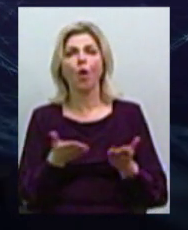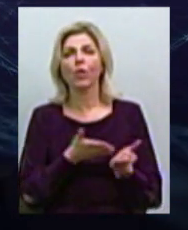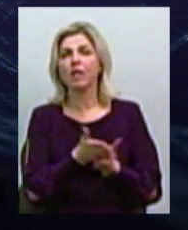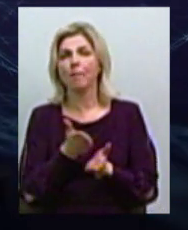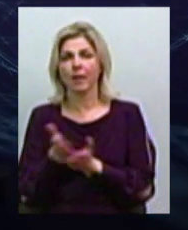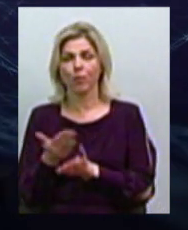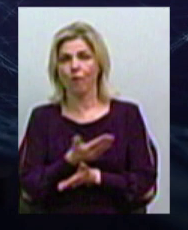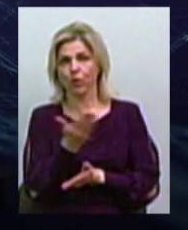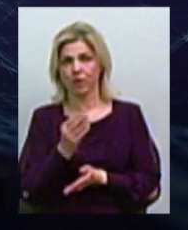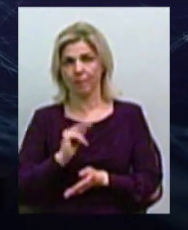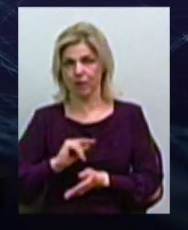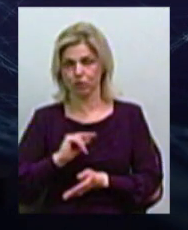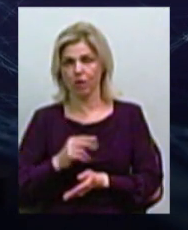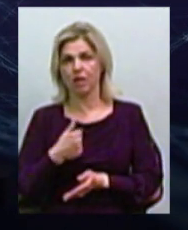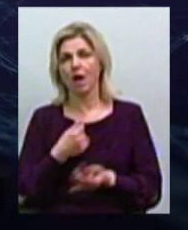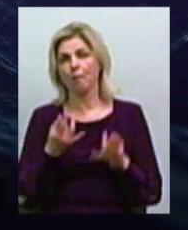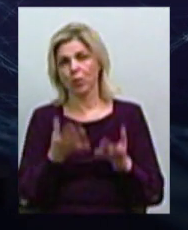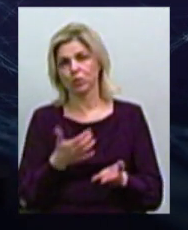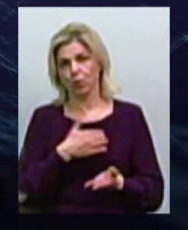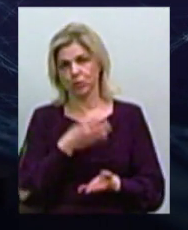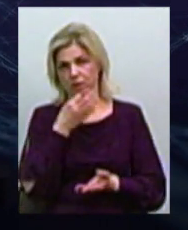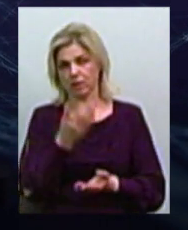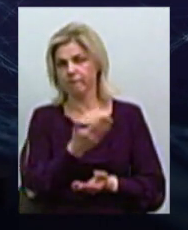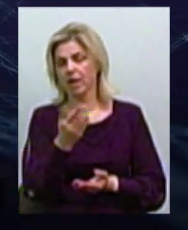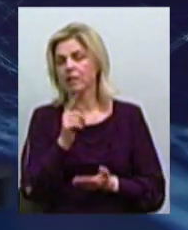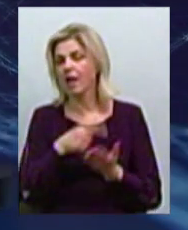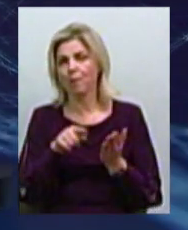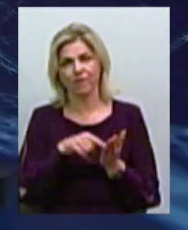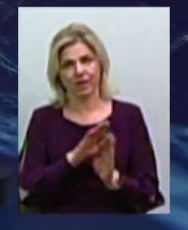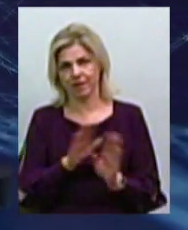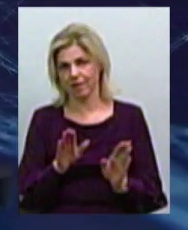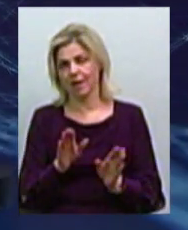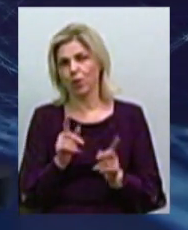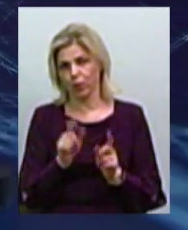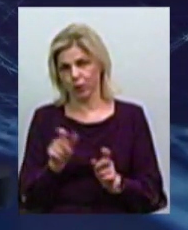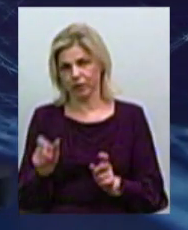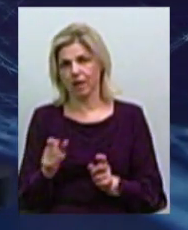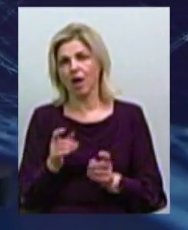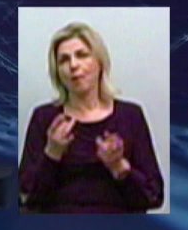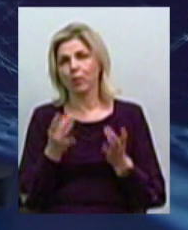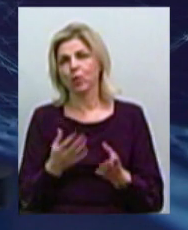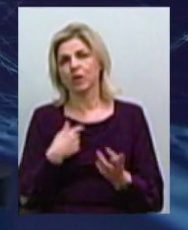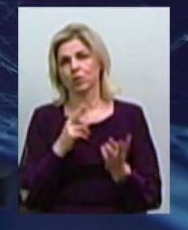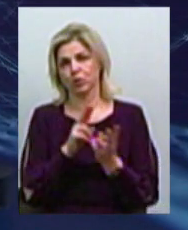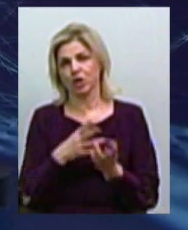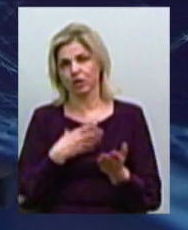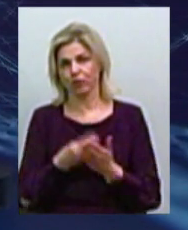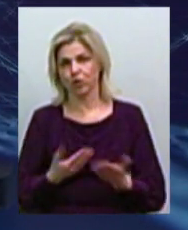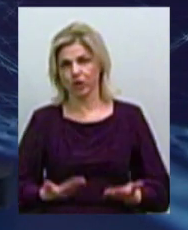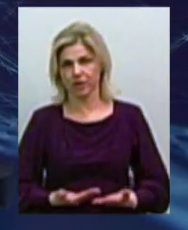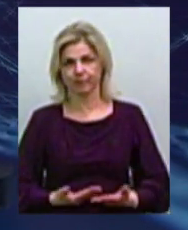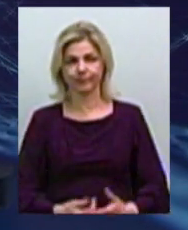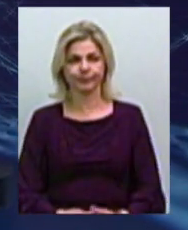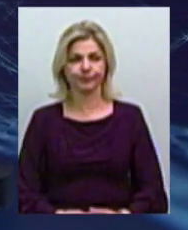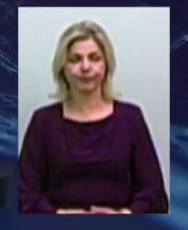вони працюють. Я просто хочу сказати, що ви неймовірні, ви найнеймовірніші люди, яких я просто зустрічав у своєму житті.